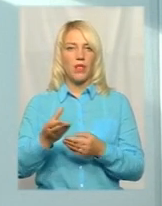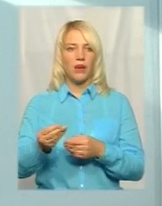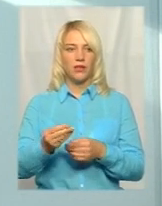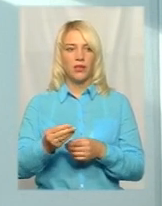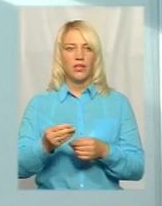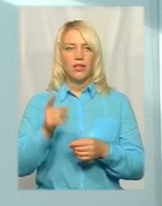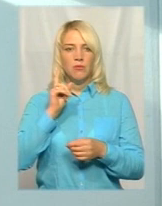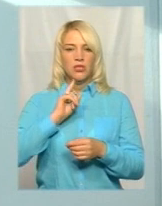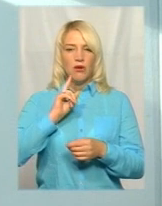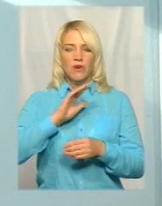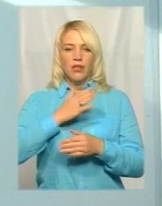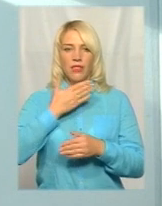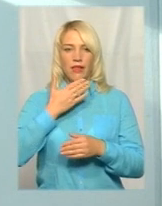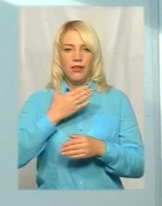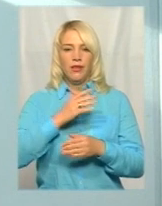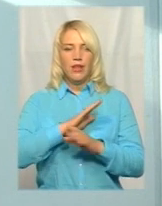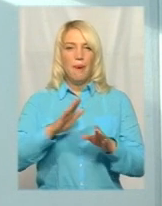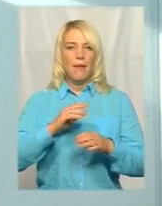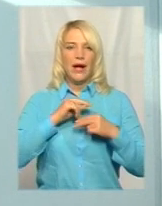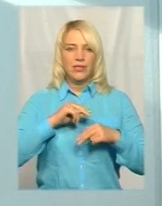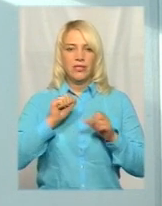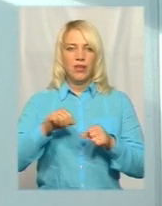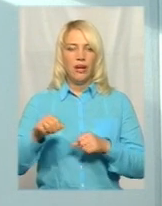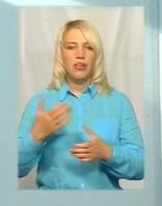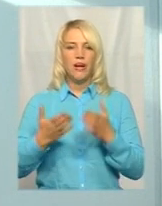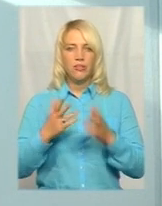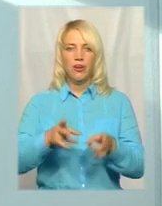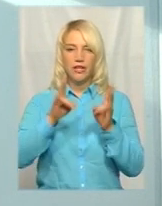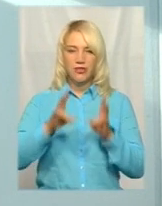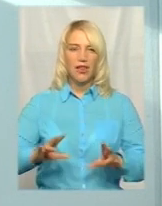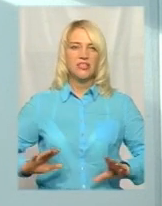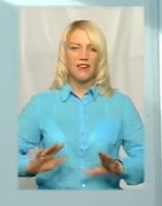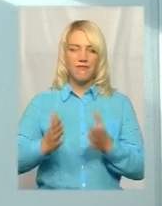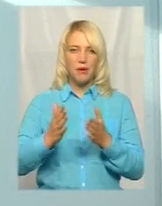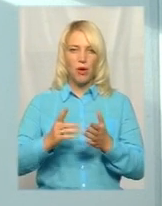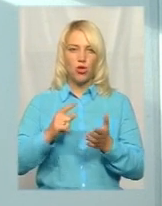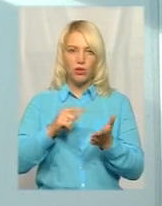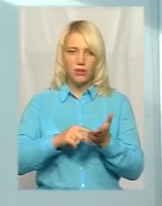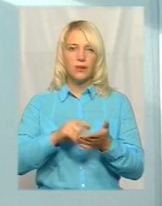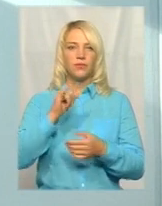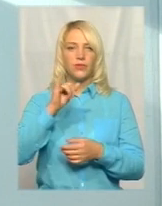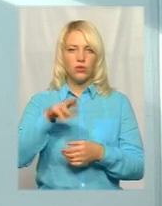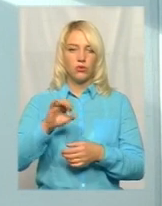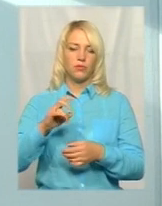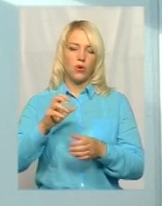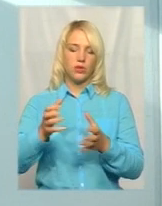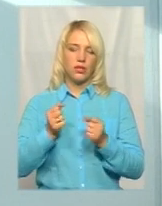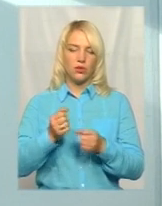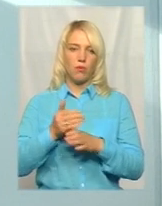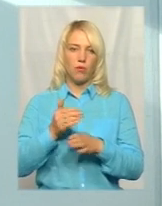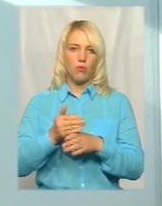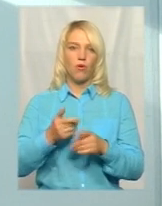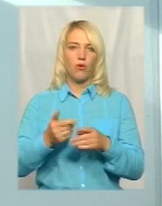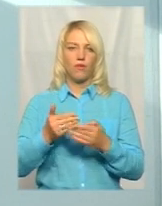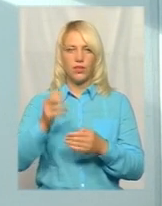листків тимчасової непрацездатності. У випадку настання нещасного випадку це отримання всіх допомог від